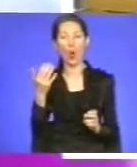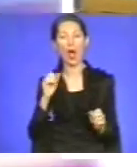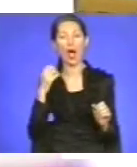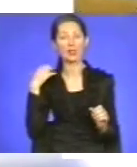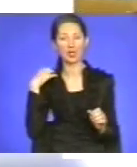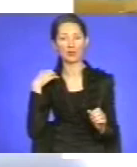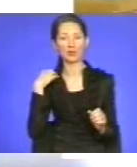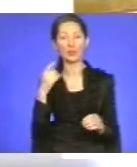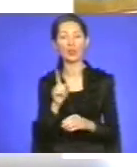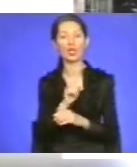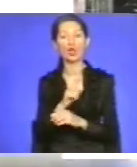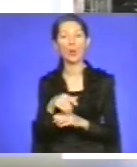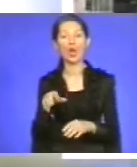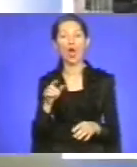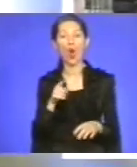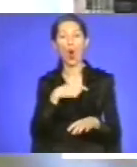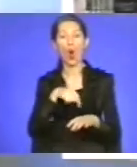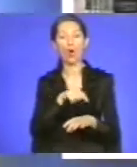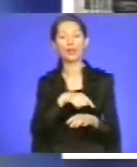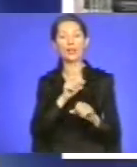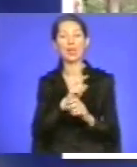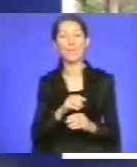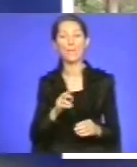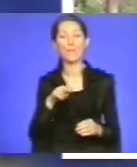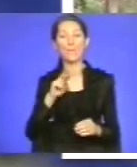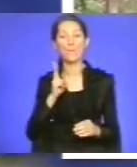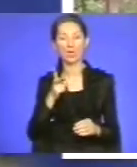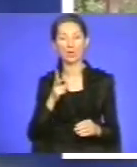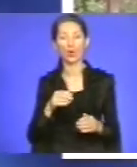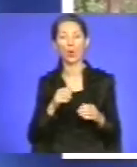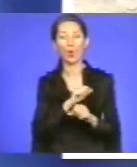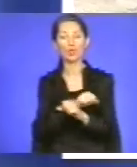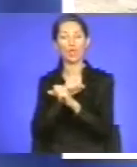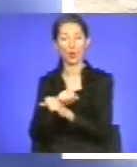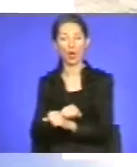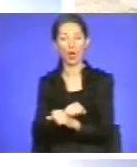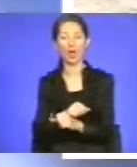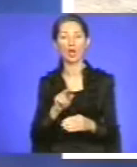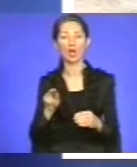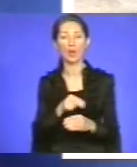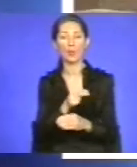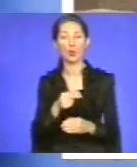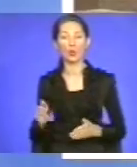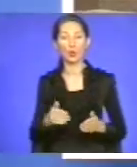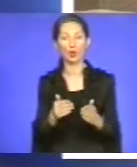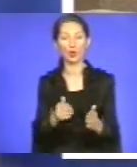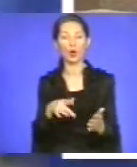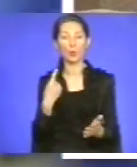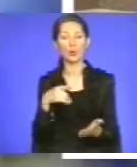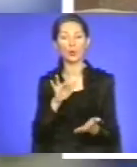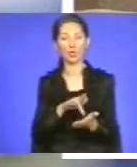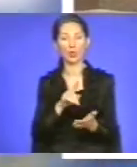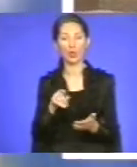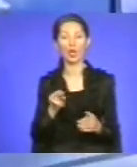Тернопіль у годинний пік у заторах. Почергово ремонтують дороги обласного центру. Міській раді кажуть, що їх лататимуть, допоки вистачить